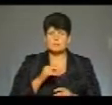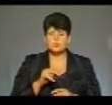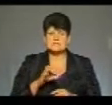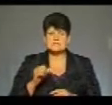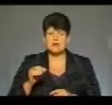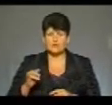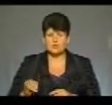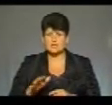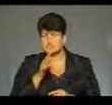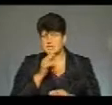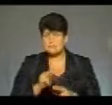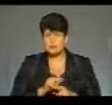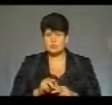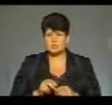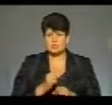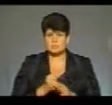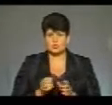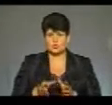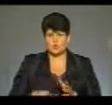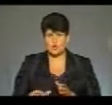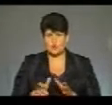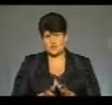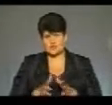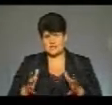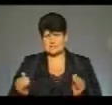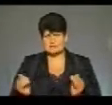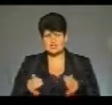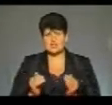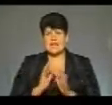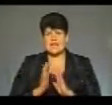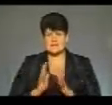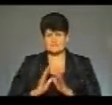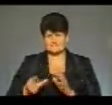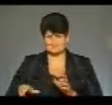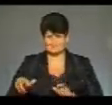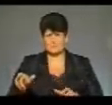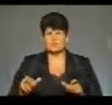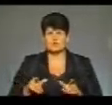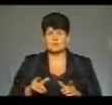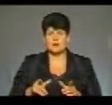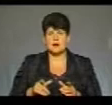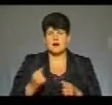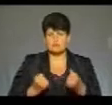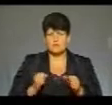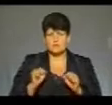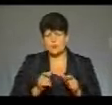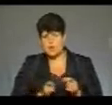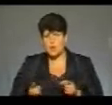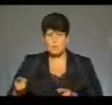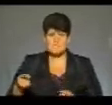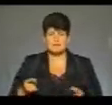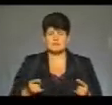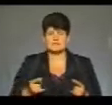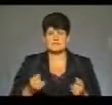час ремонтних робіт дорогу розширили, зменшивши лісопосадку. Це зробили для того, щоб автомобілі змогли об'їхати цю ділянку. Вантажівки